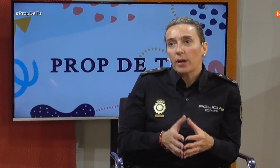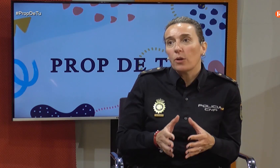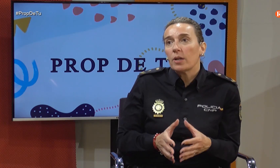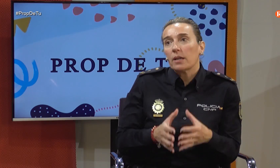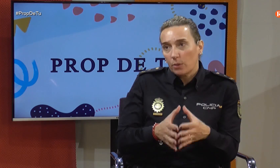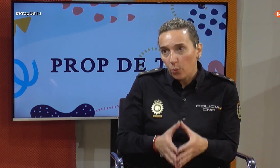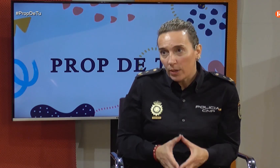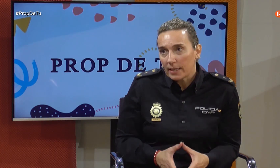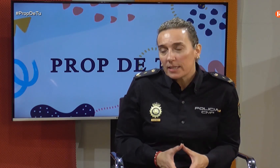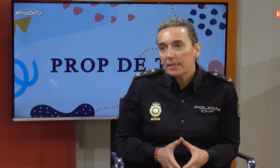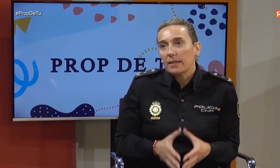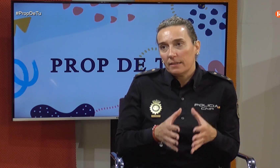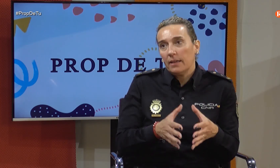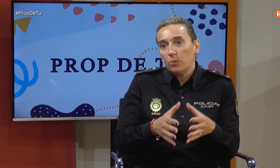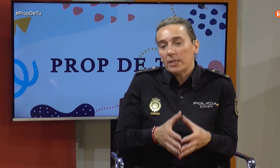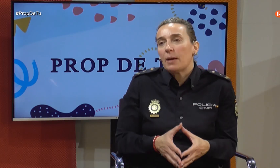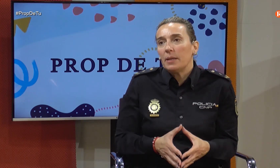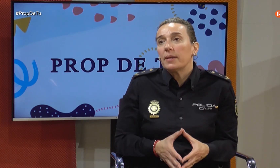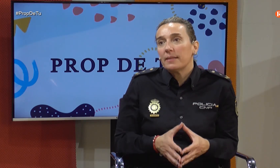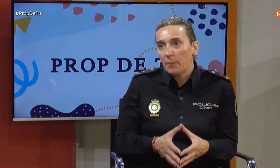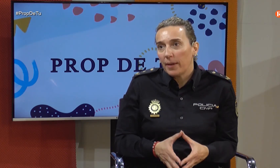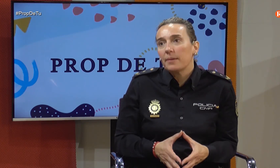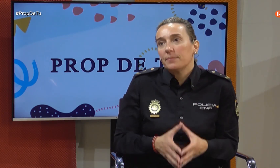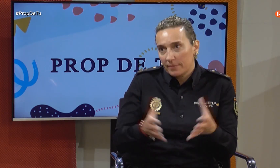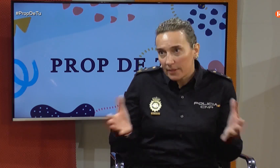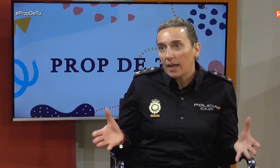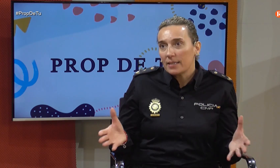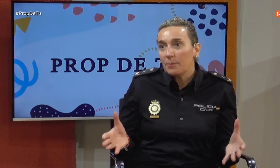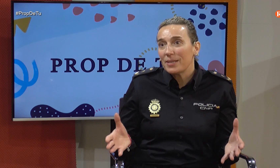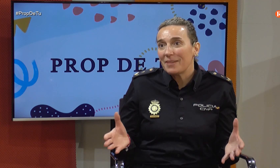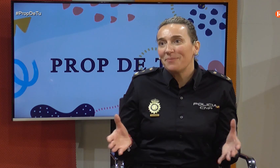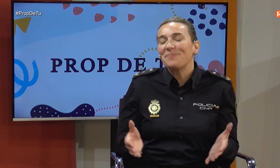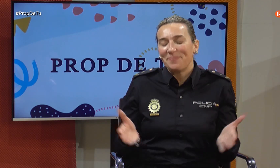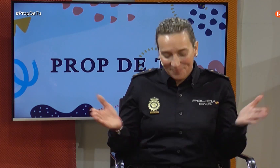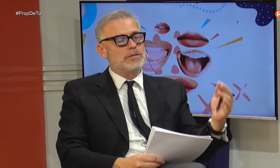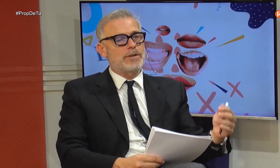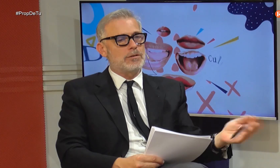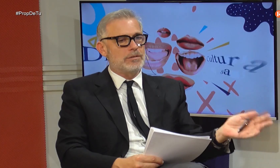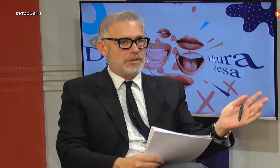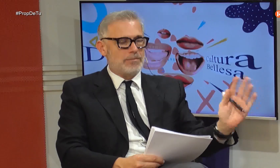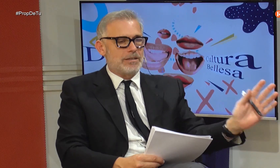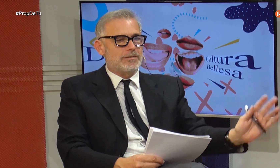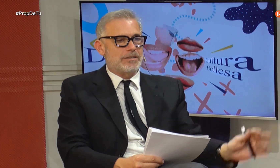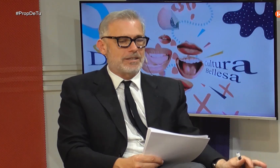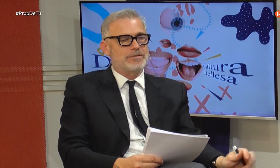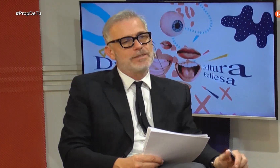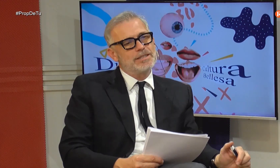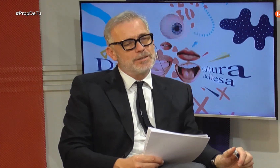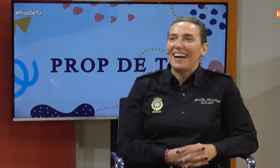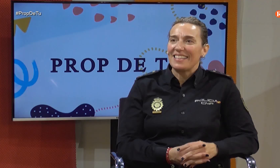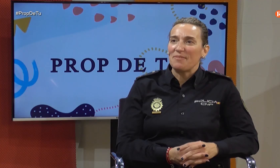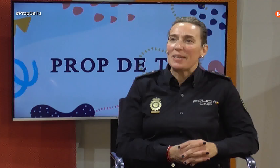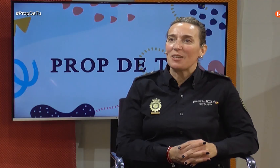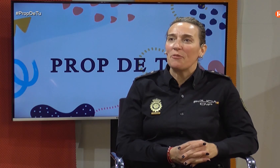te puguen clonar una targeta en un establiment també. A no ser que siguin experts en el frau, evidentment, no?